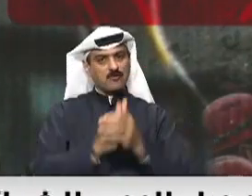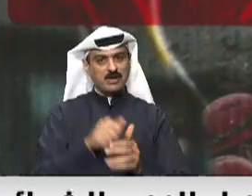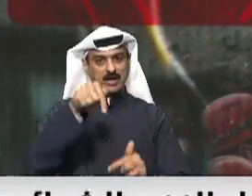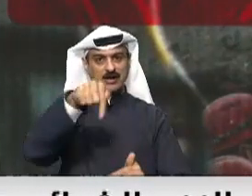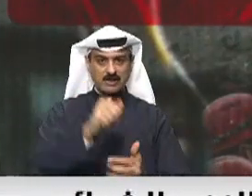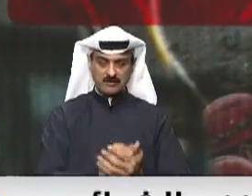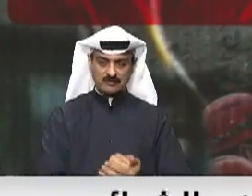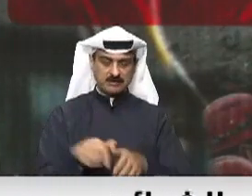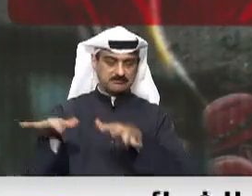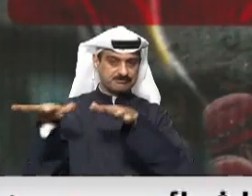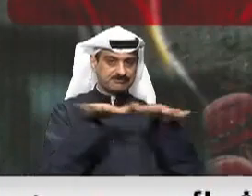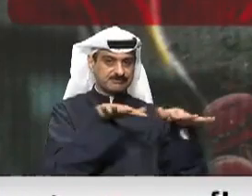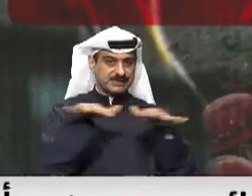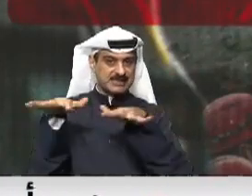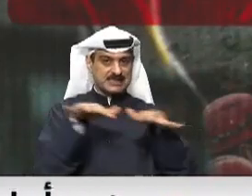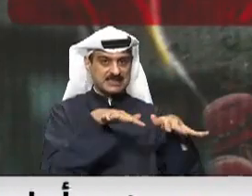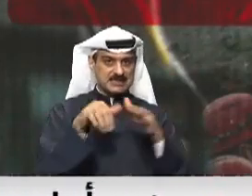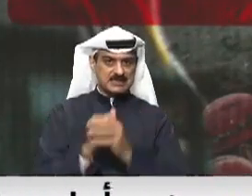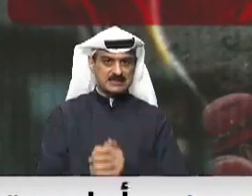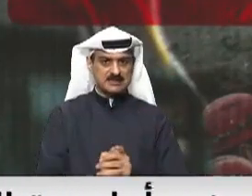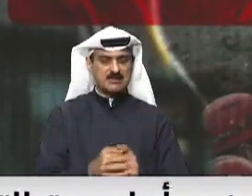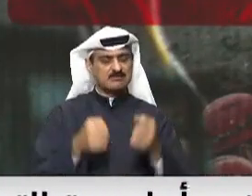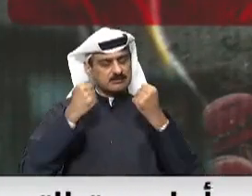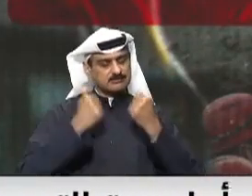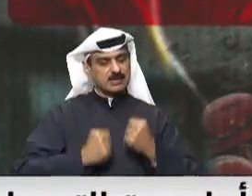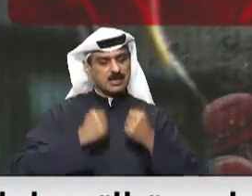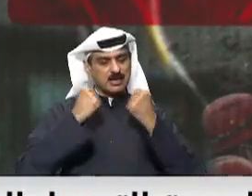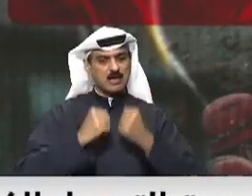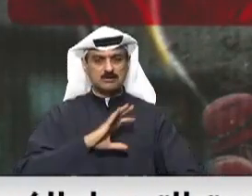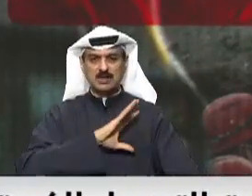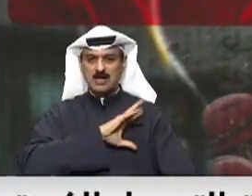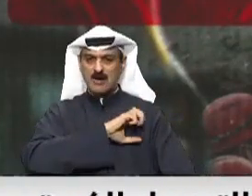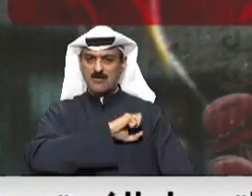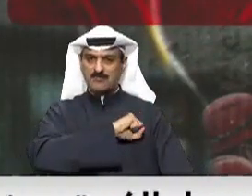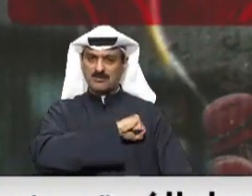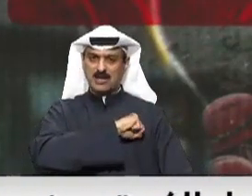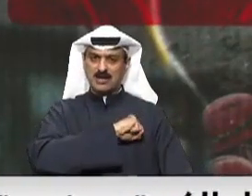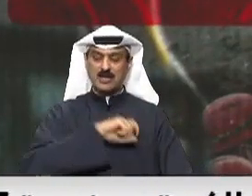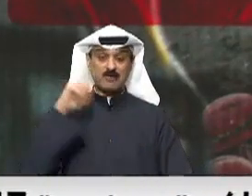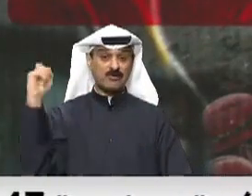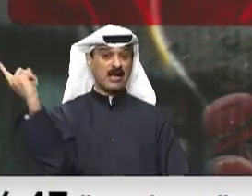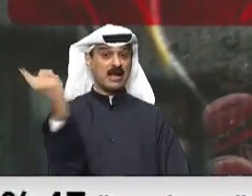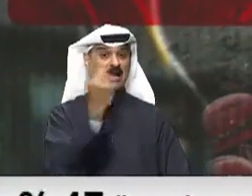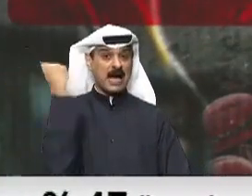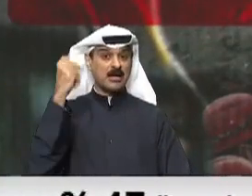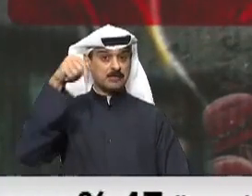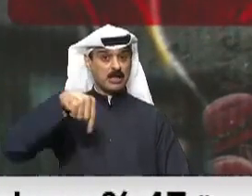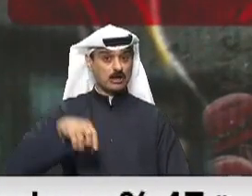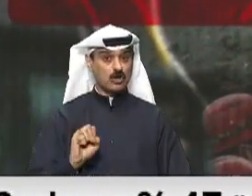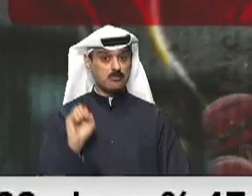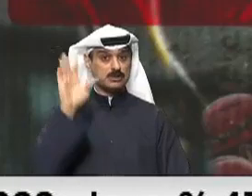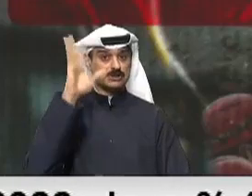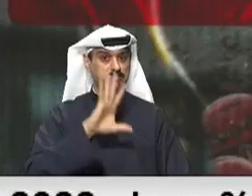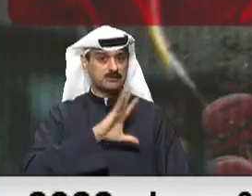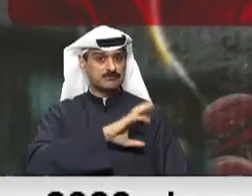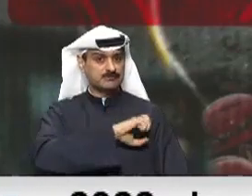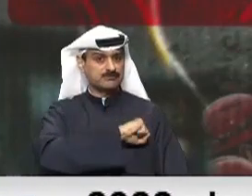والمتضررين من هذا الزلزال الذي لم يرحم الحقيقة والذي أوقظ العالم فجر هذا اليوم